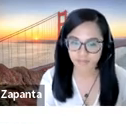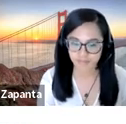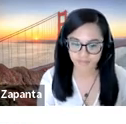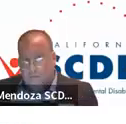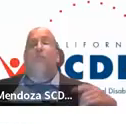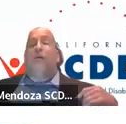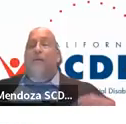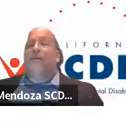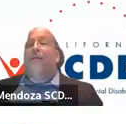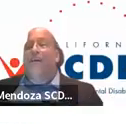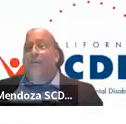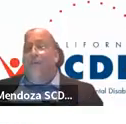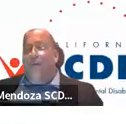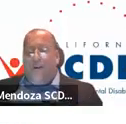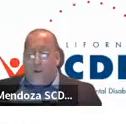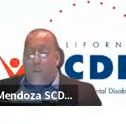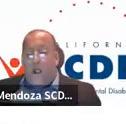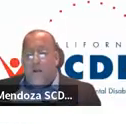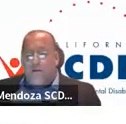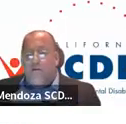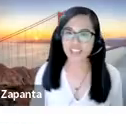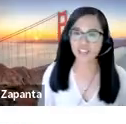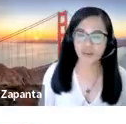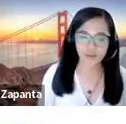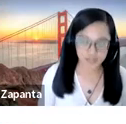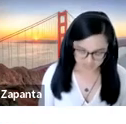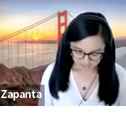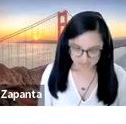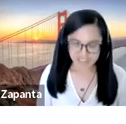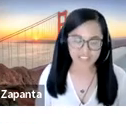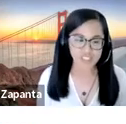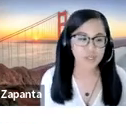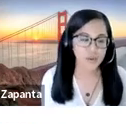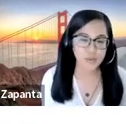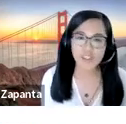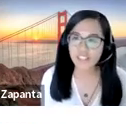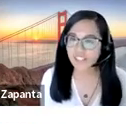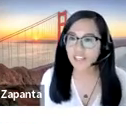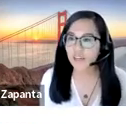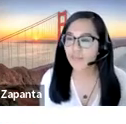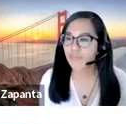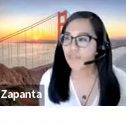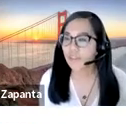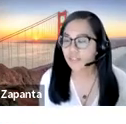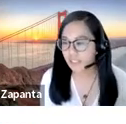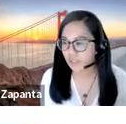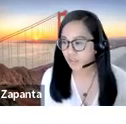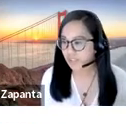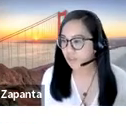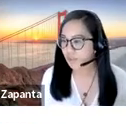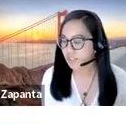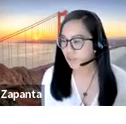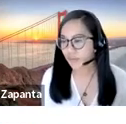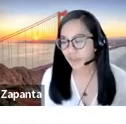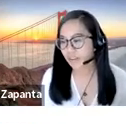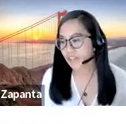Yeah, it's perfect. Awesome. Thank you. All right. So this the let's work